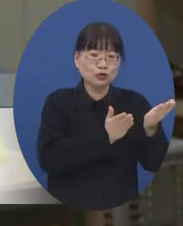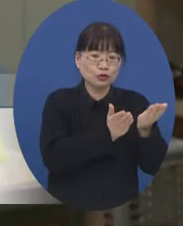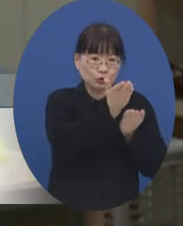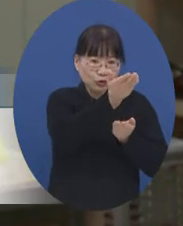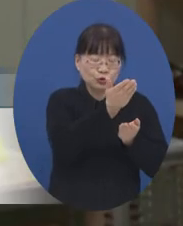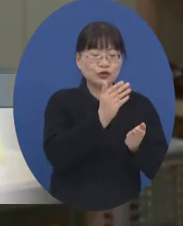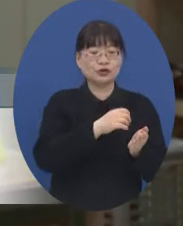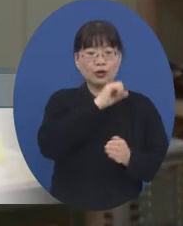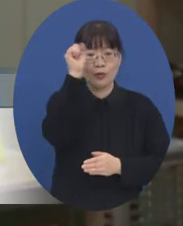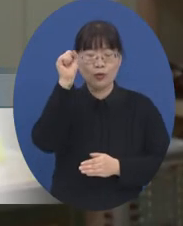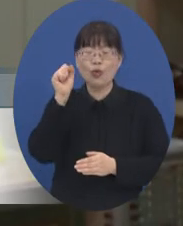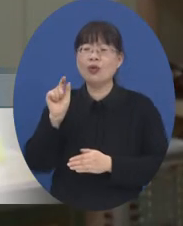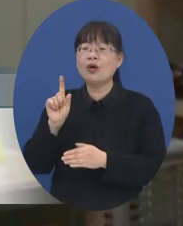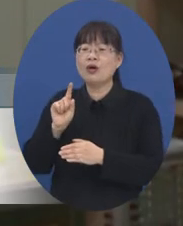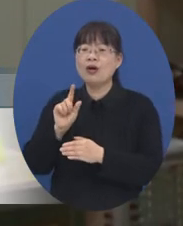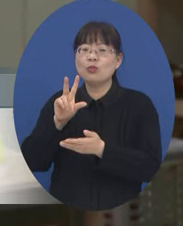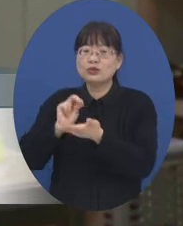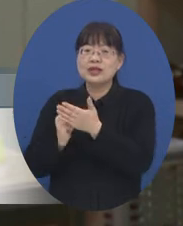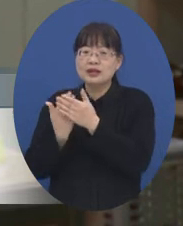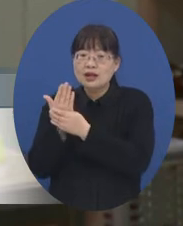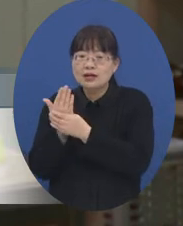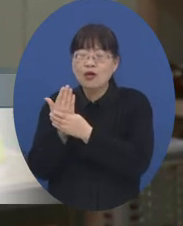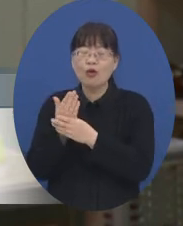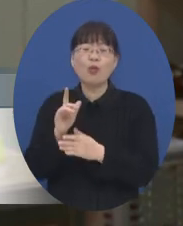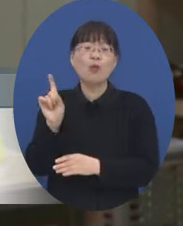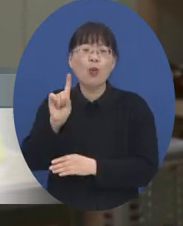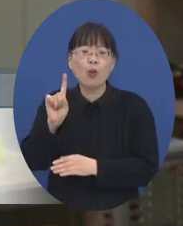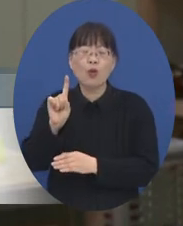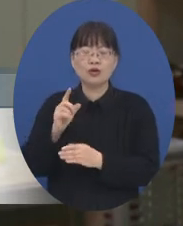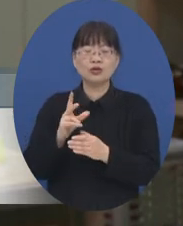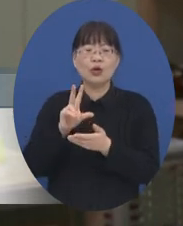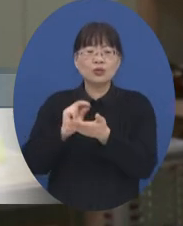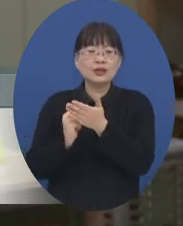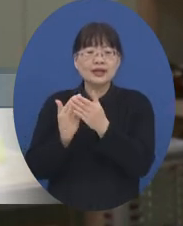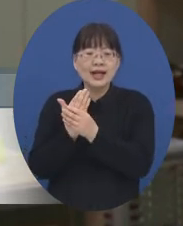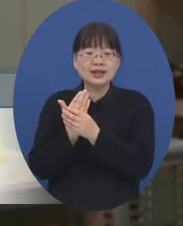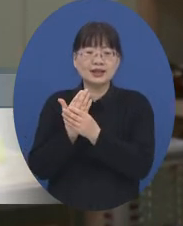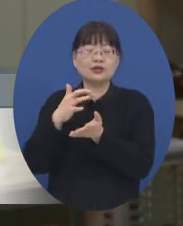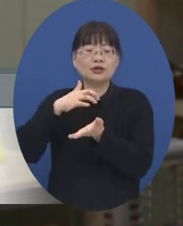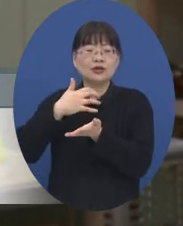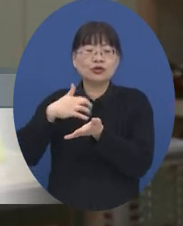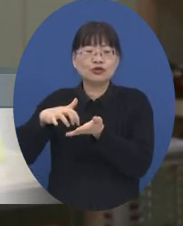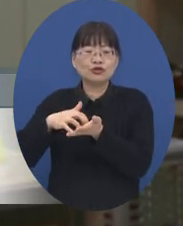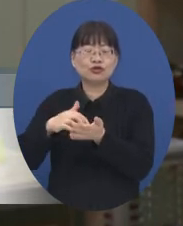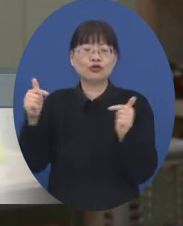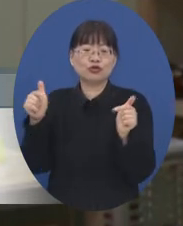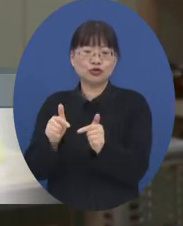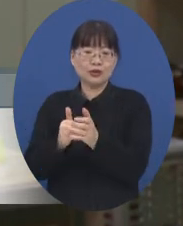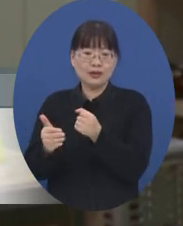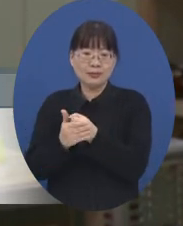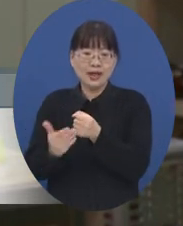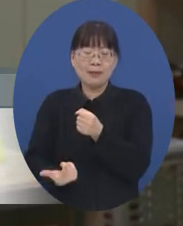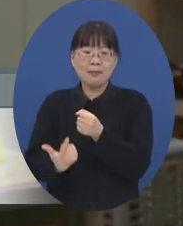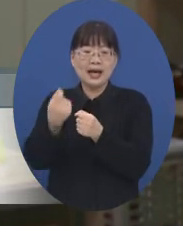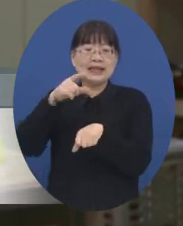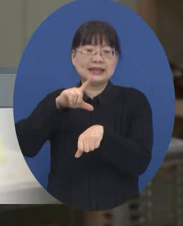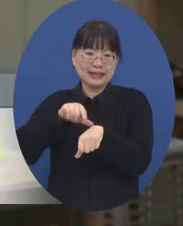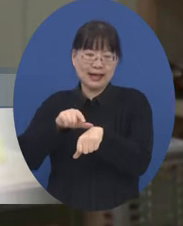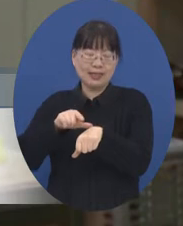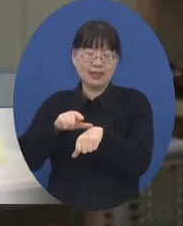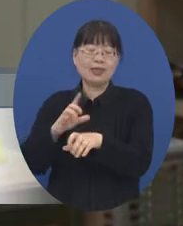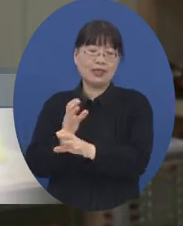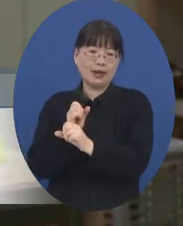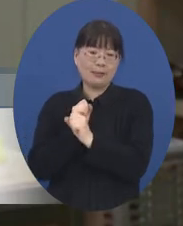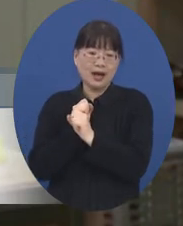문제이고 또 그 문제가 될 수 있는 경우의 수를 확 조림 으로서 빠른 시간과 적은 비용으로